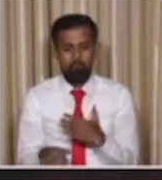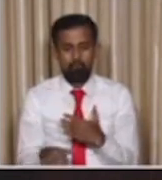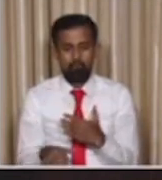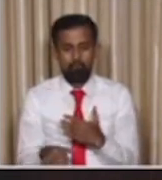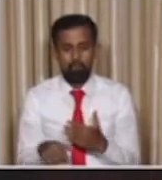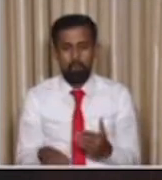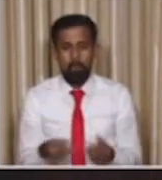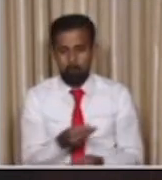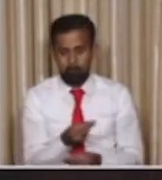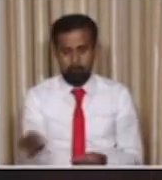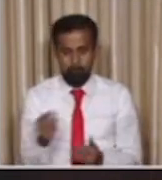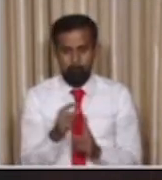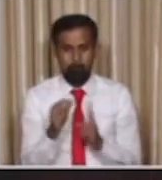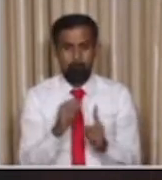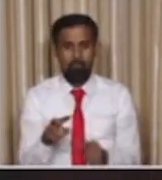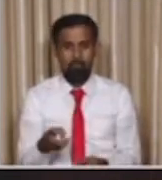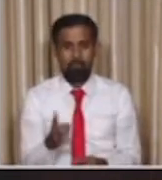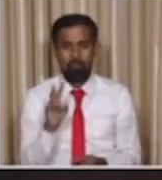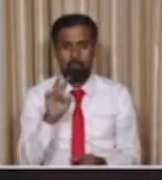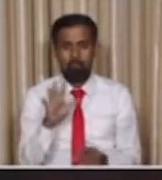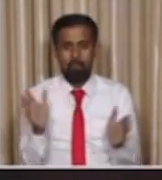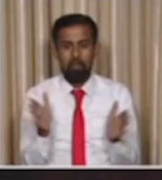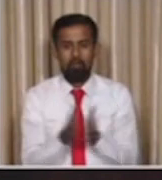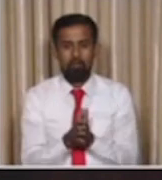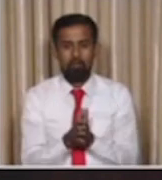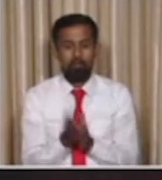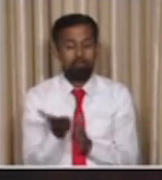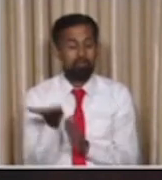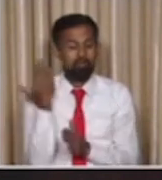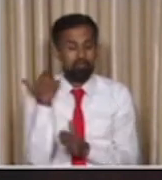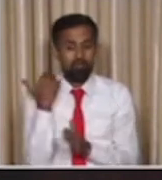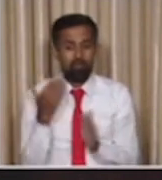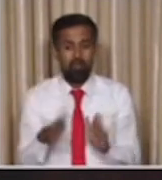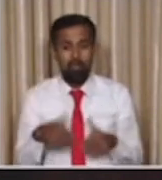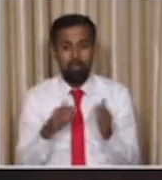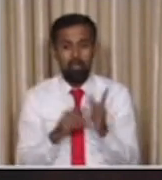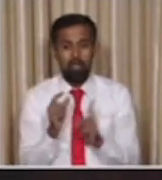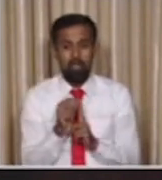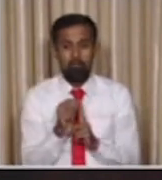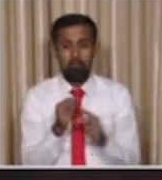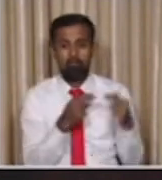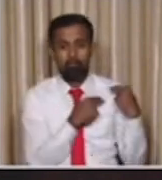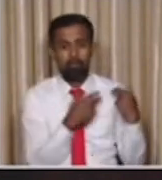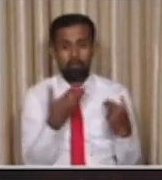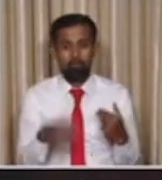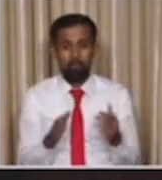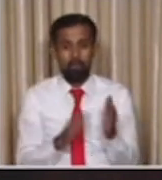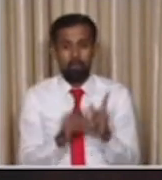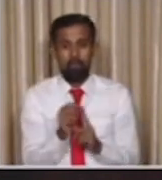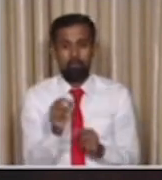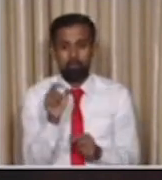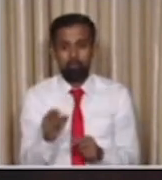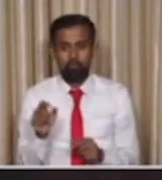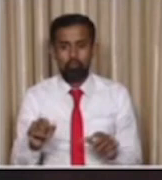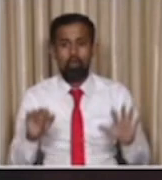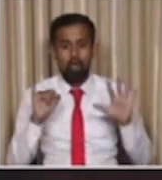මේ පාර්ලිමේන්තුවේ ඉන්න 225 ඇතුලේ ඉතිහාසයේ සෞඛ්‍ය අමාත්‍ය දුරේ දරපු ඇමතිවරු